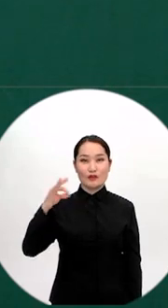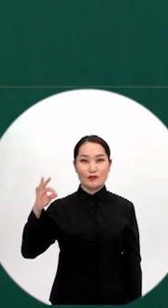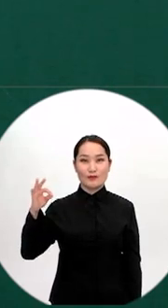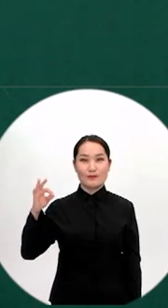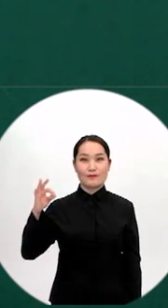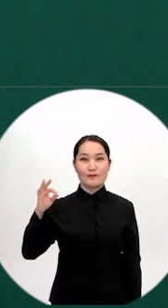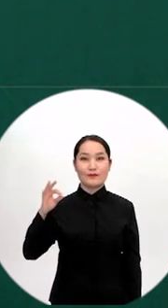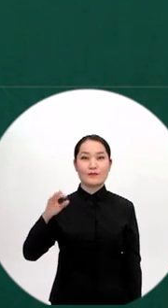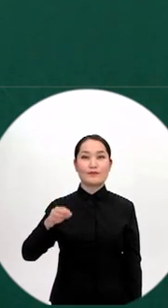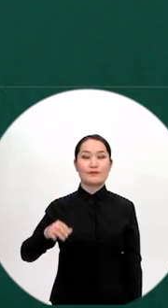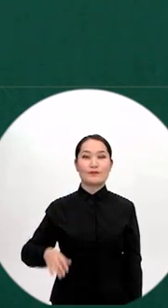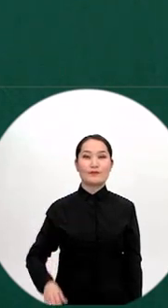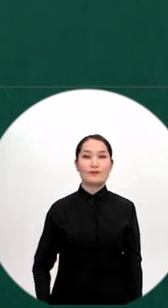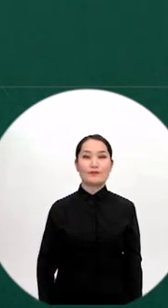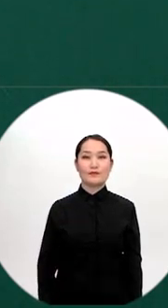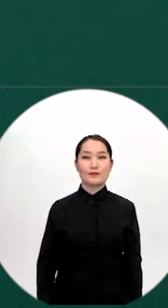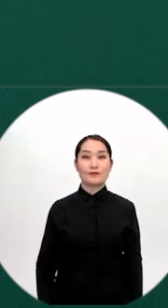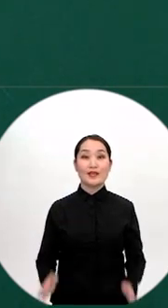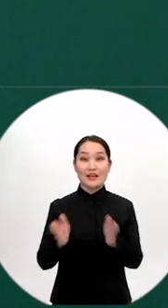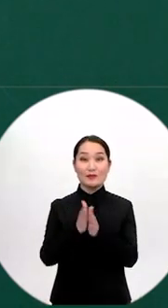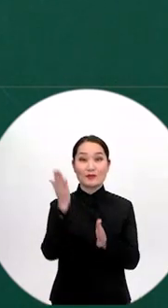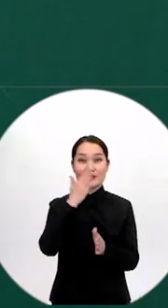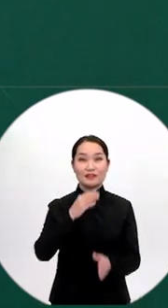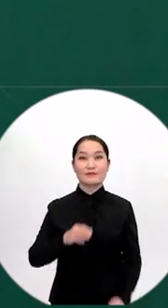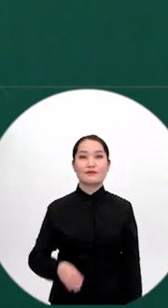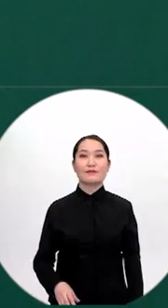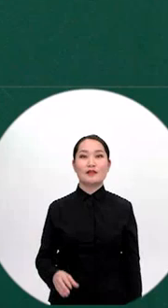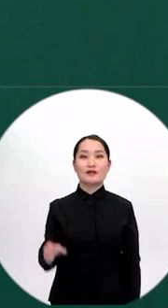Өргө. Өргө. Хамтдаа уншия.